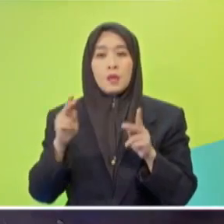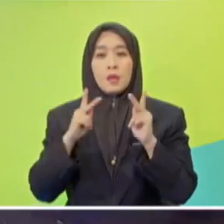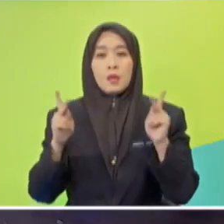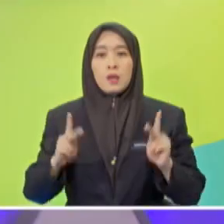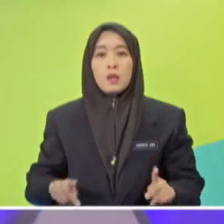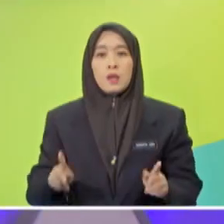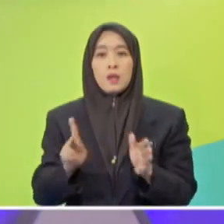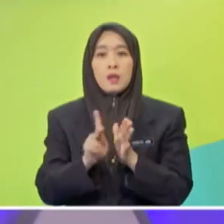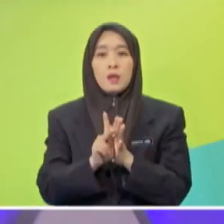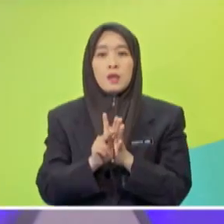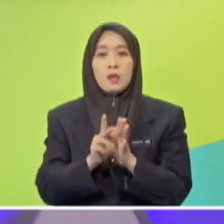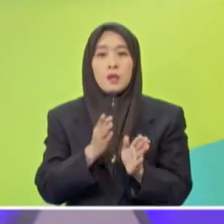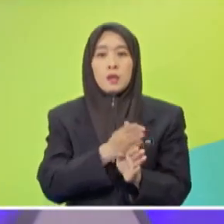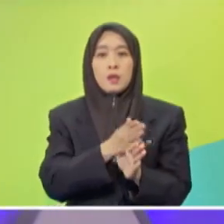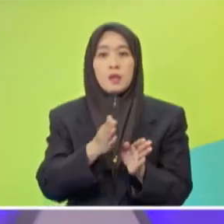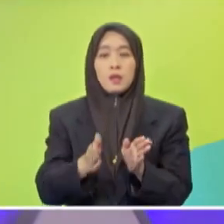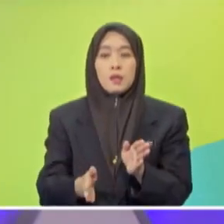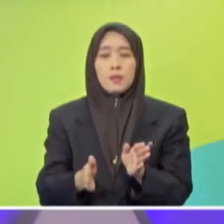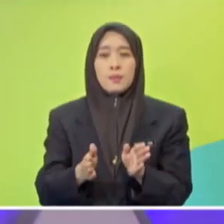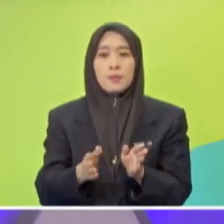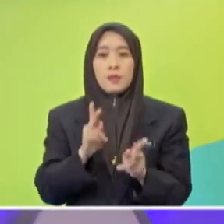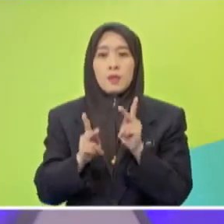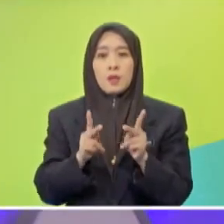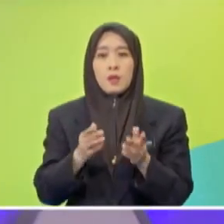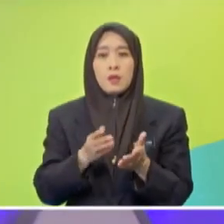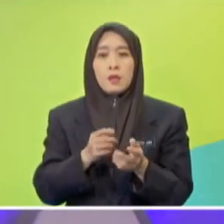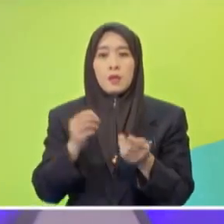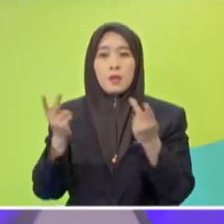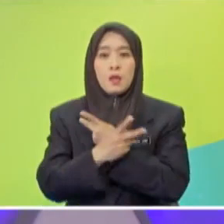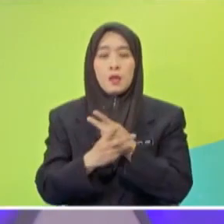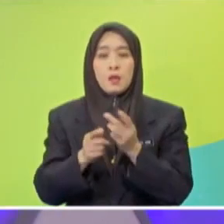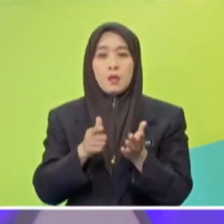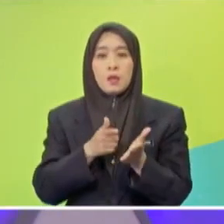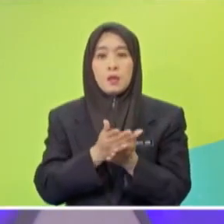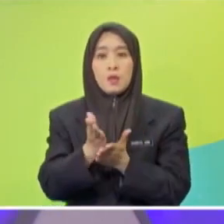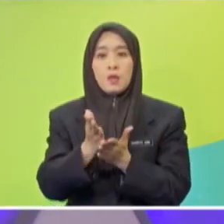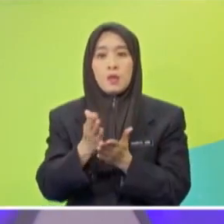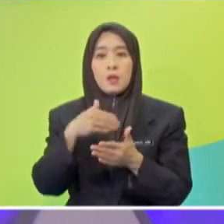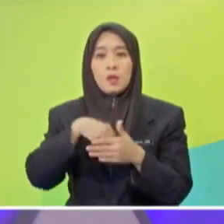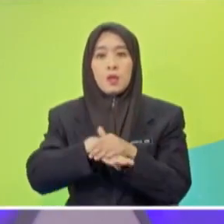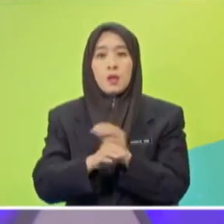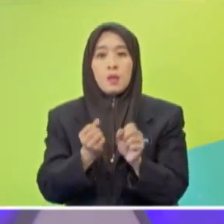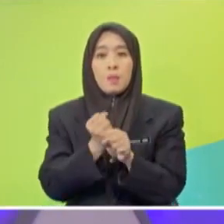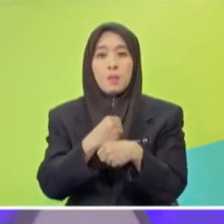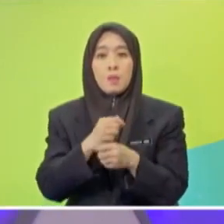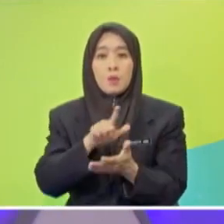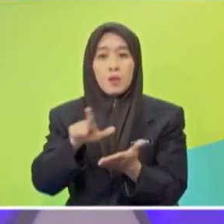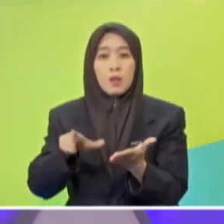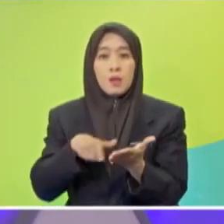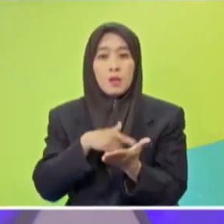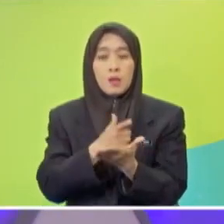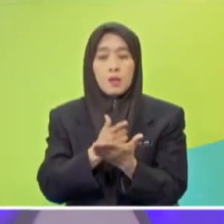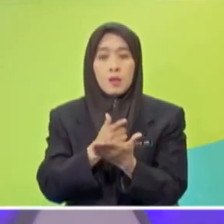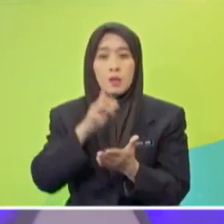kaidah ke sisi Oke kalau kita darat terus Pun dalam bentuk lazim pun tidak ada masalah ya Oke lima